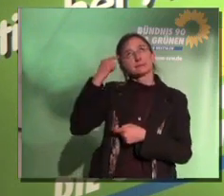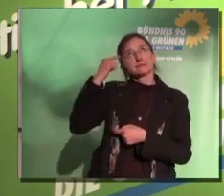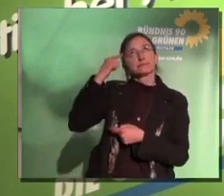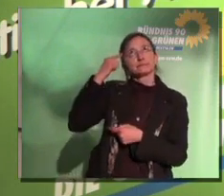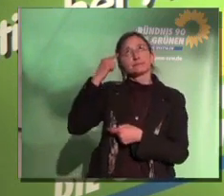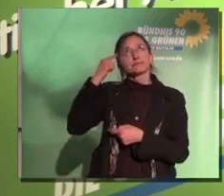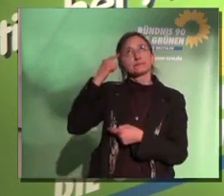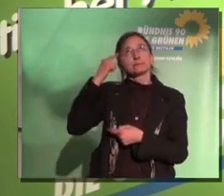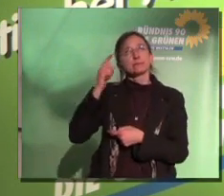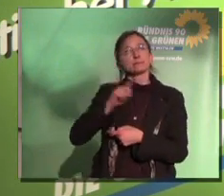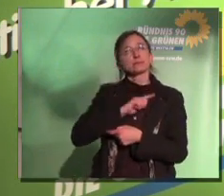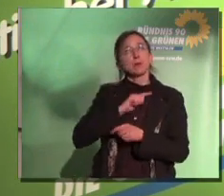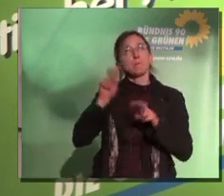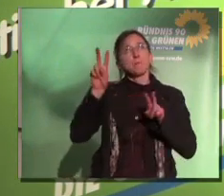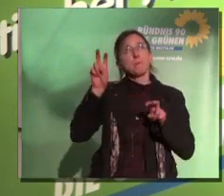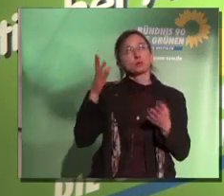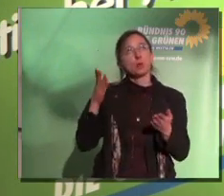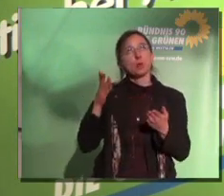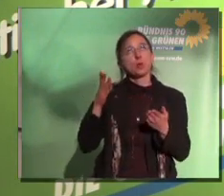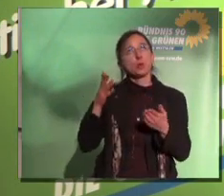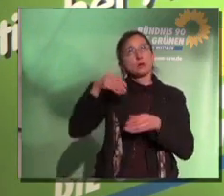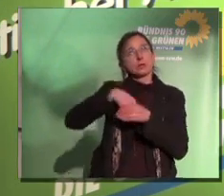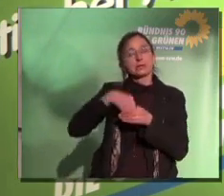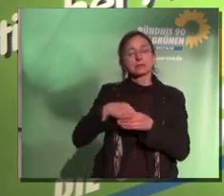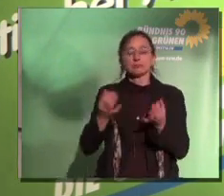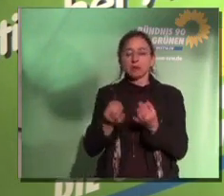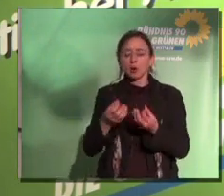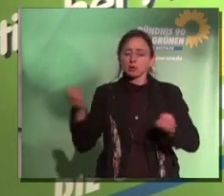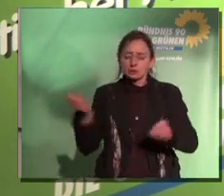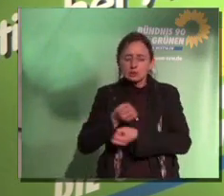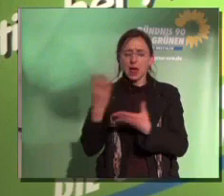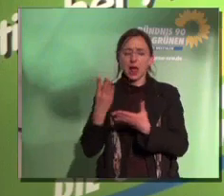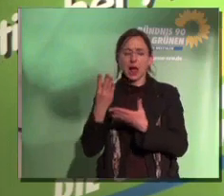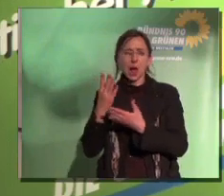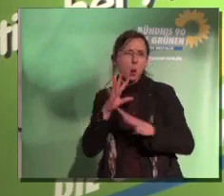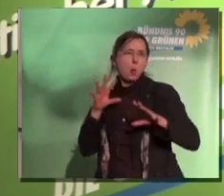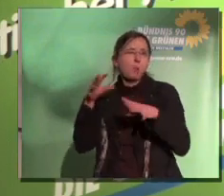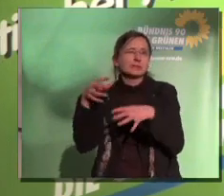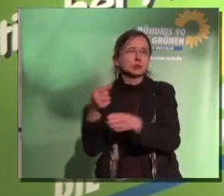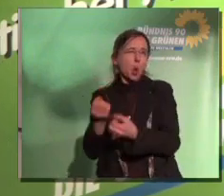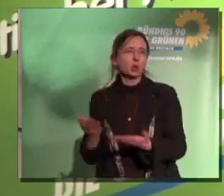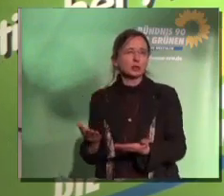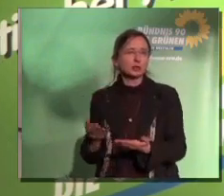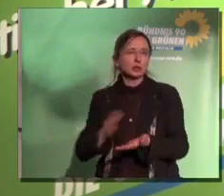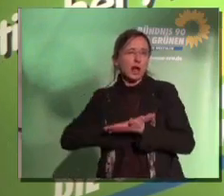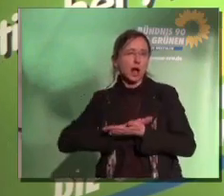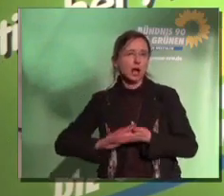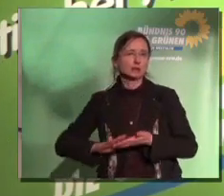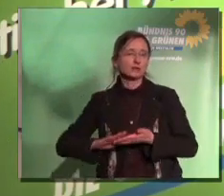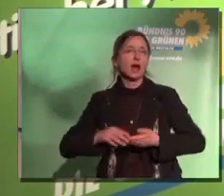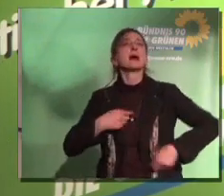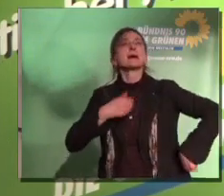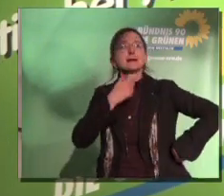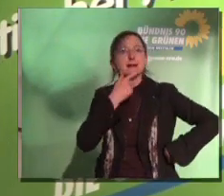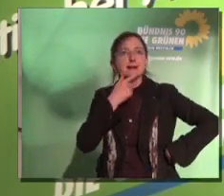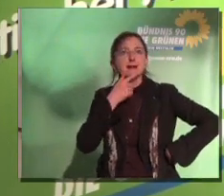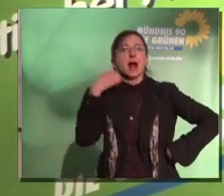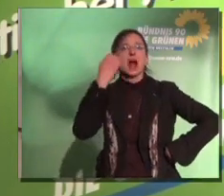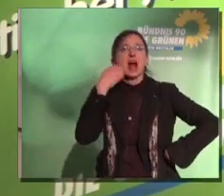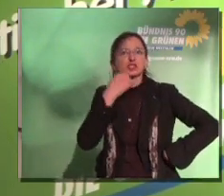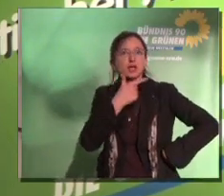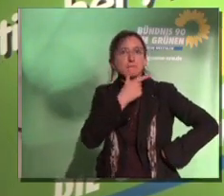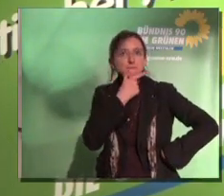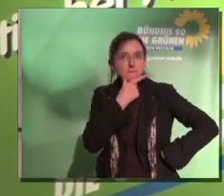mal so ein Motto, das muss klar sein, das muss überzeugend sein, muss einfach sein. Da habe ich gedacht, so Aschermittwoch ist der